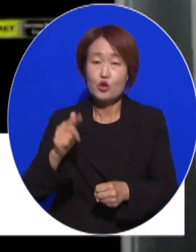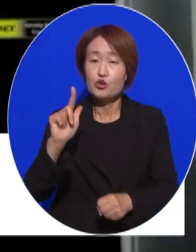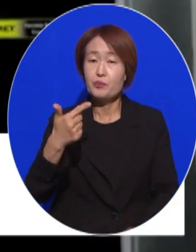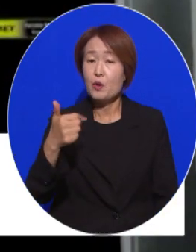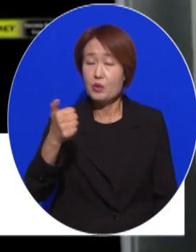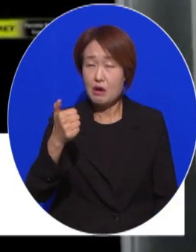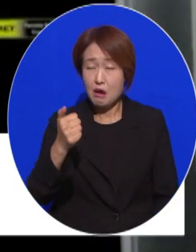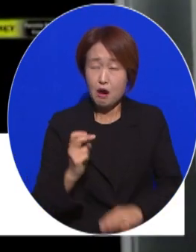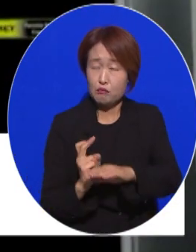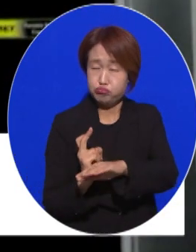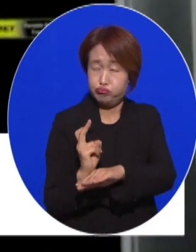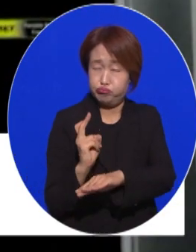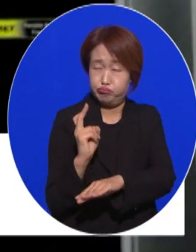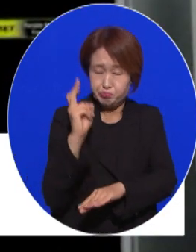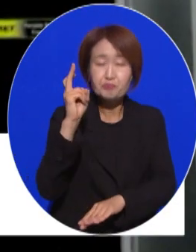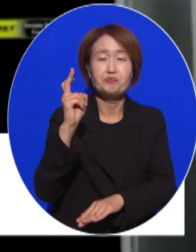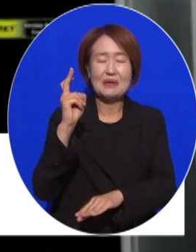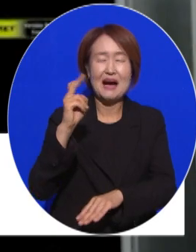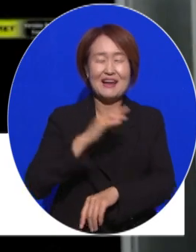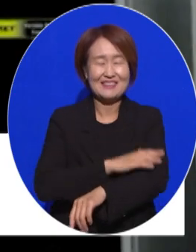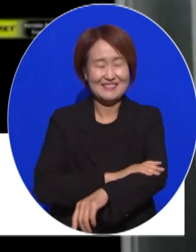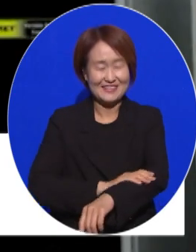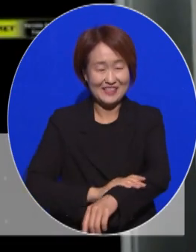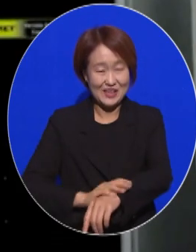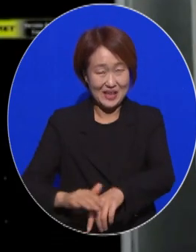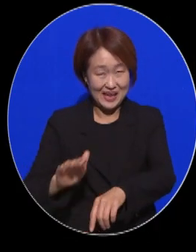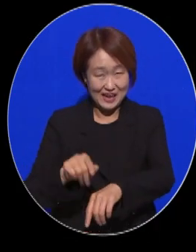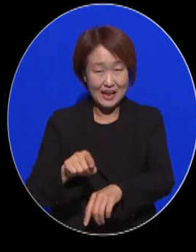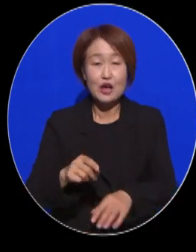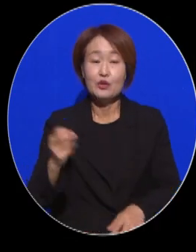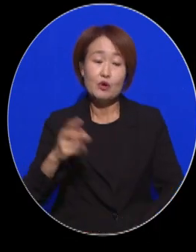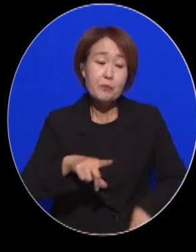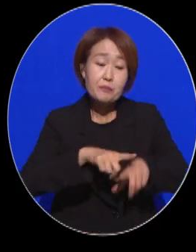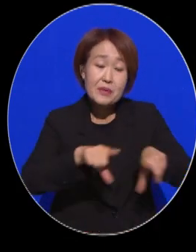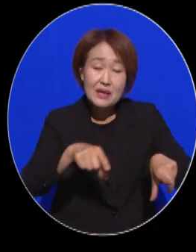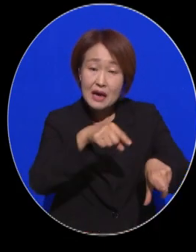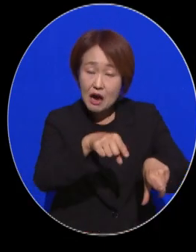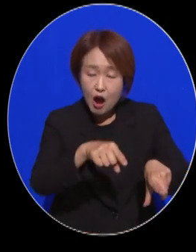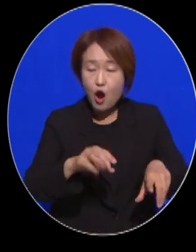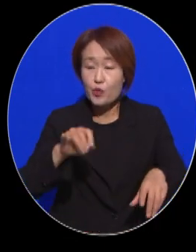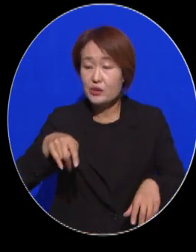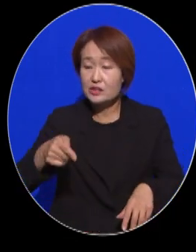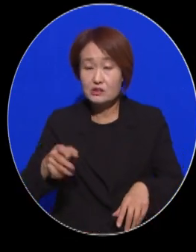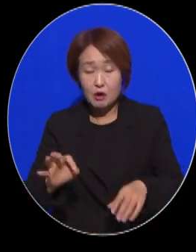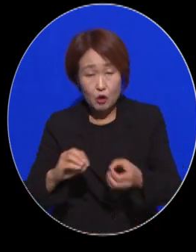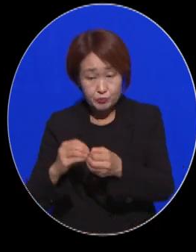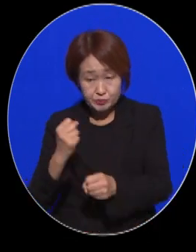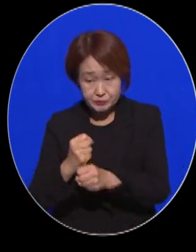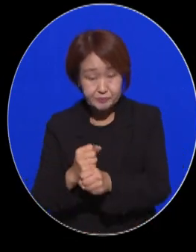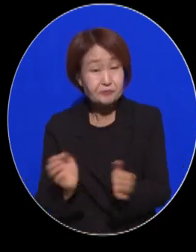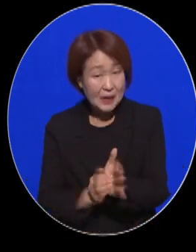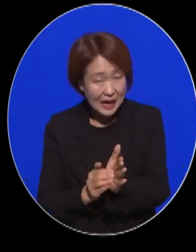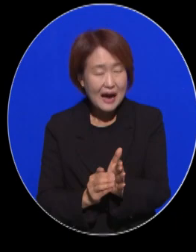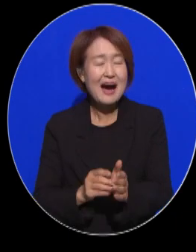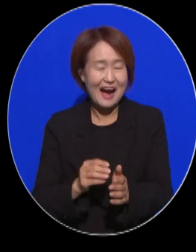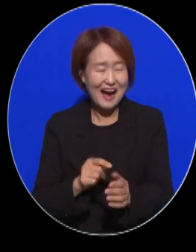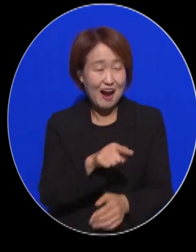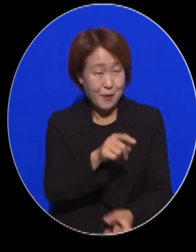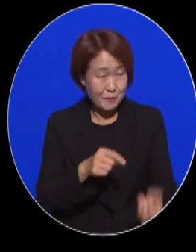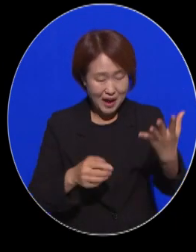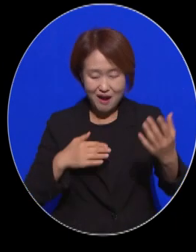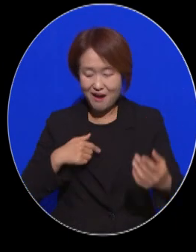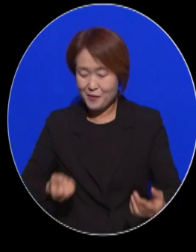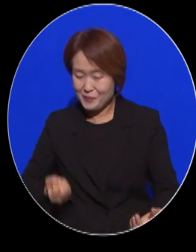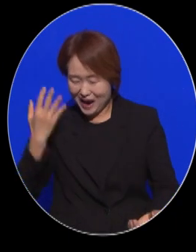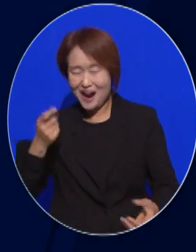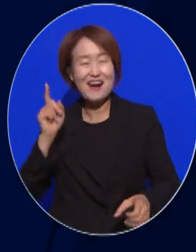우주 궤도에 올렸습니다 국방부 관계자는 민간에서 위성을 만든 것이 있어서 윈윈 차원에서 탑재하기로 결정했다고